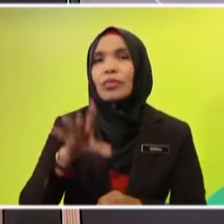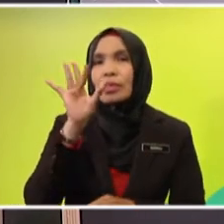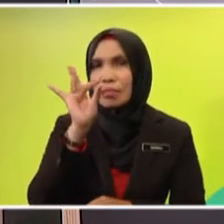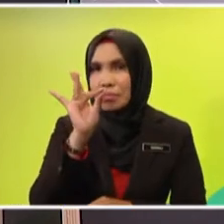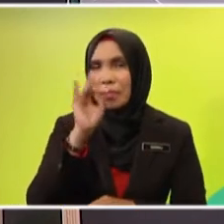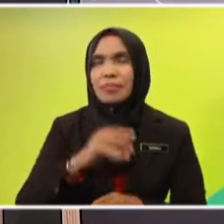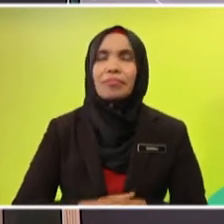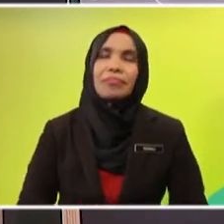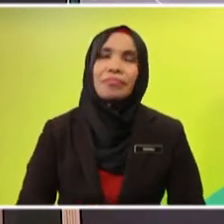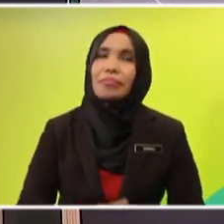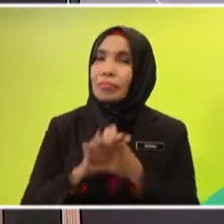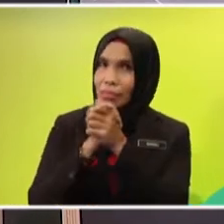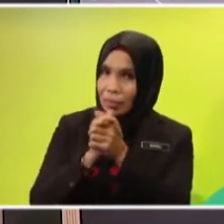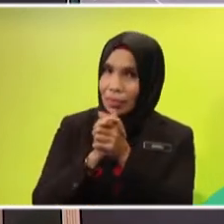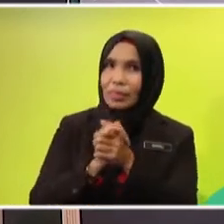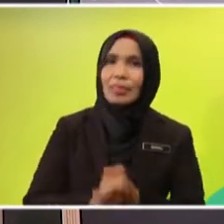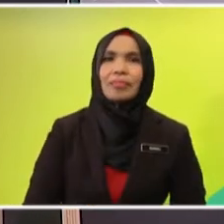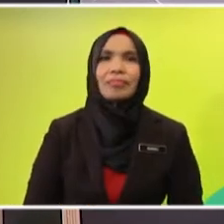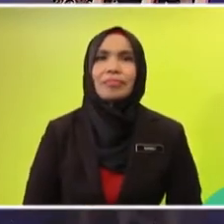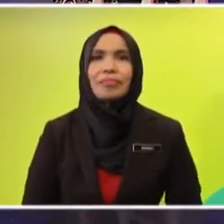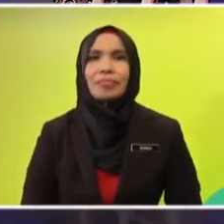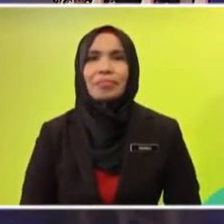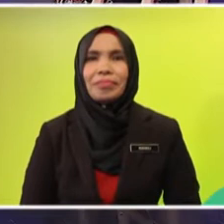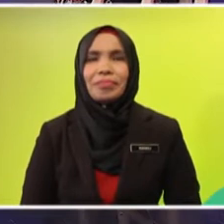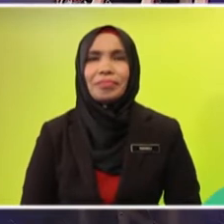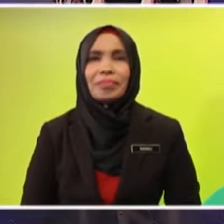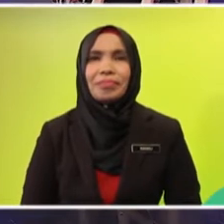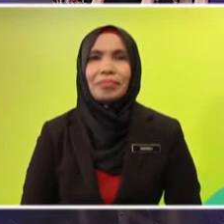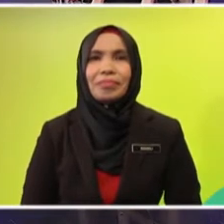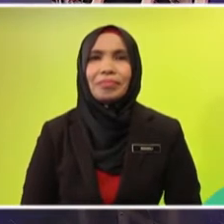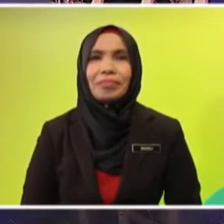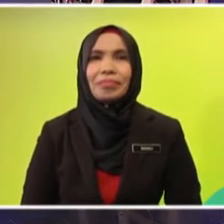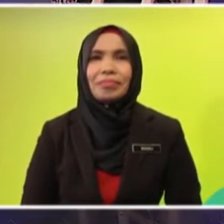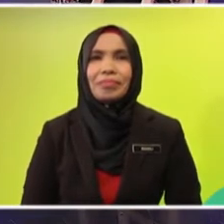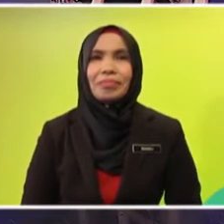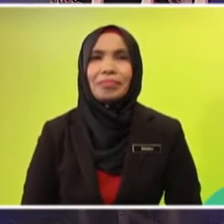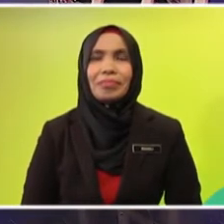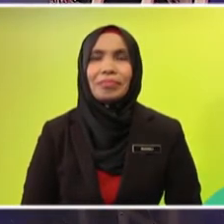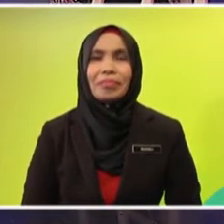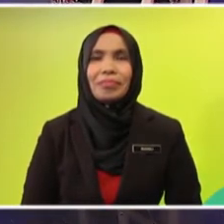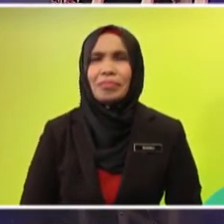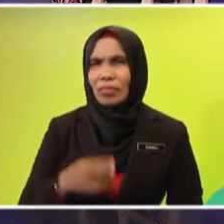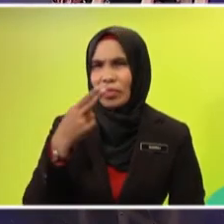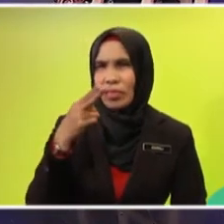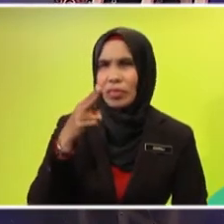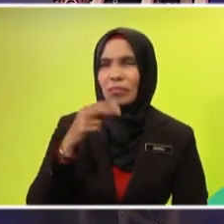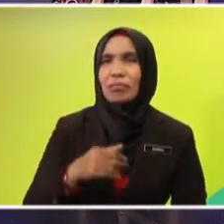akademisi bukanya event-event nabule warna hijau